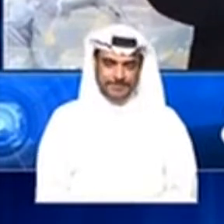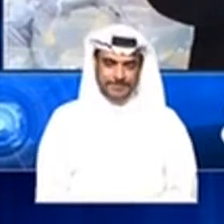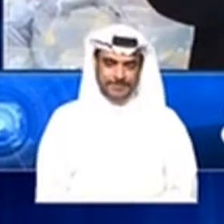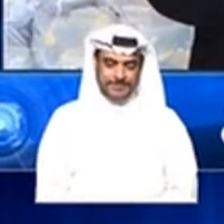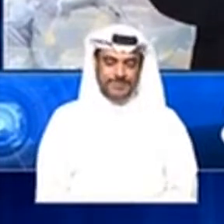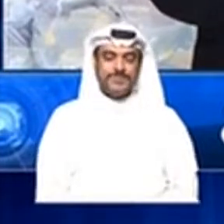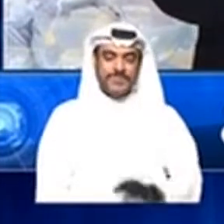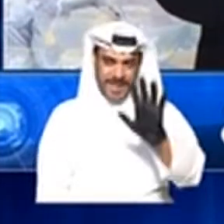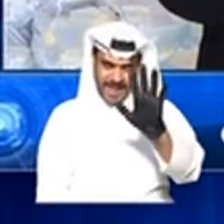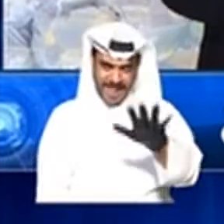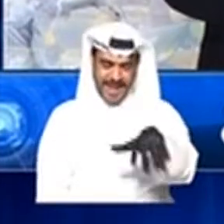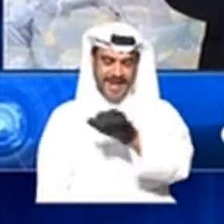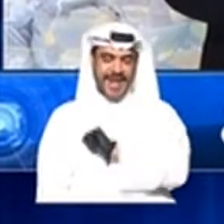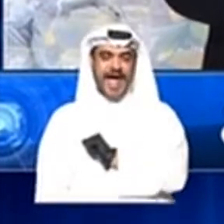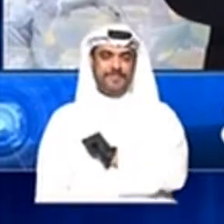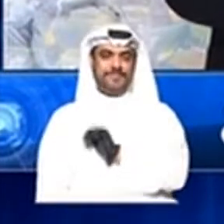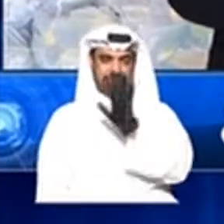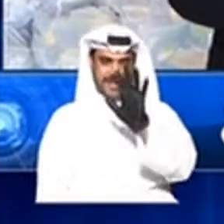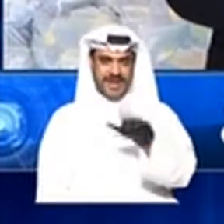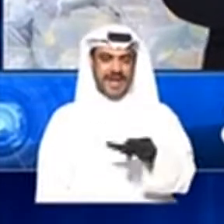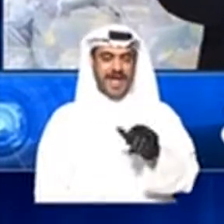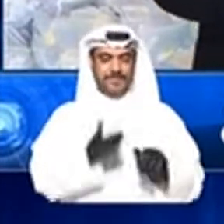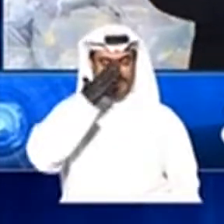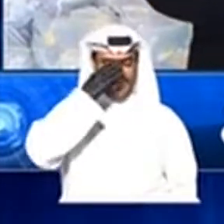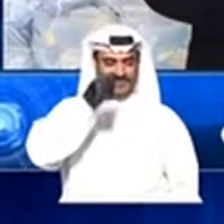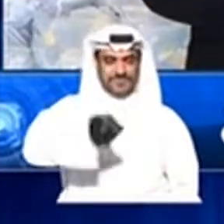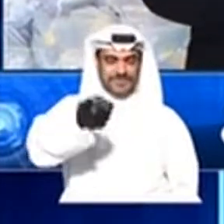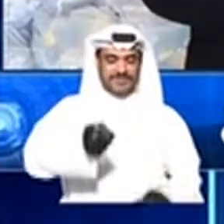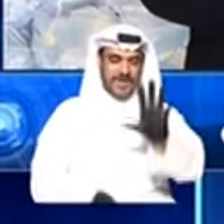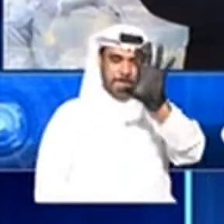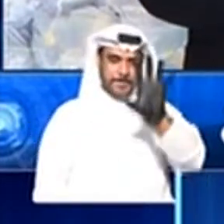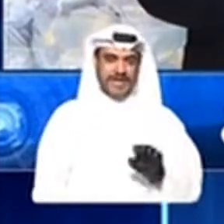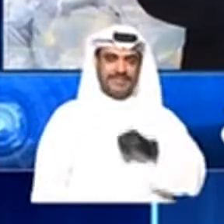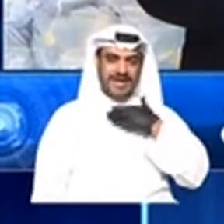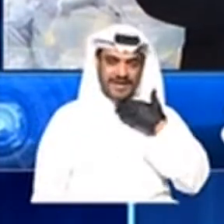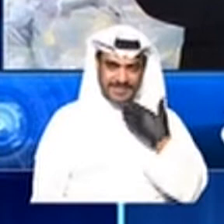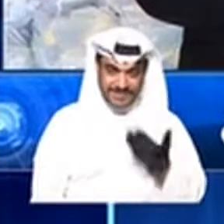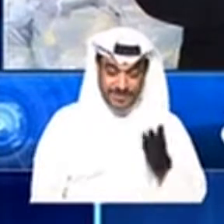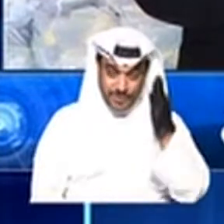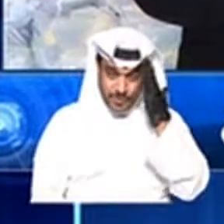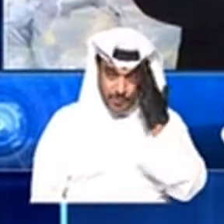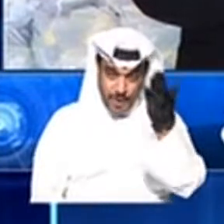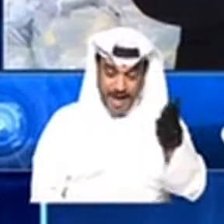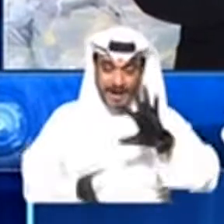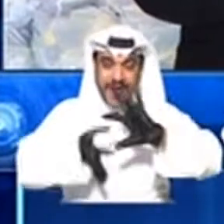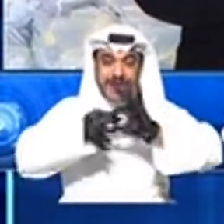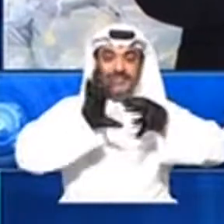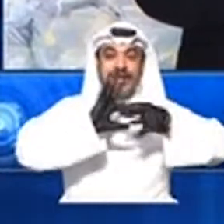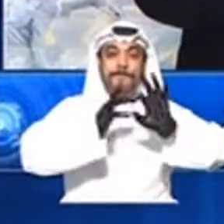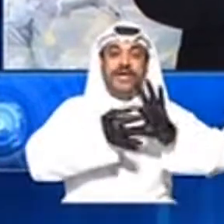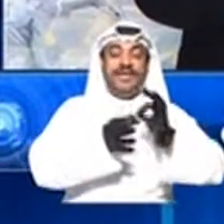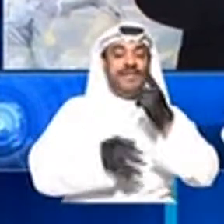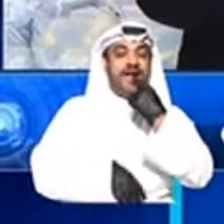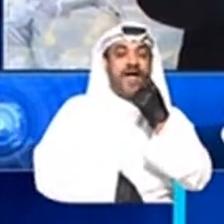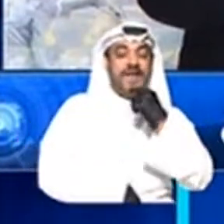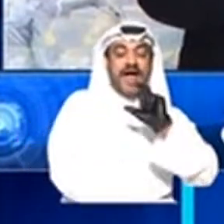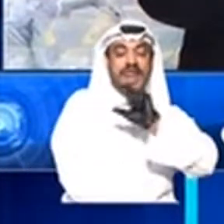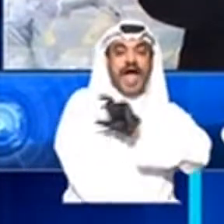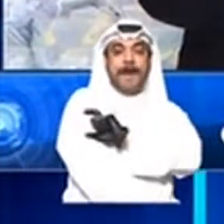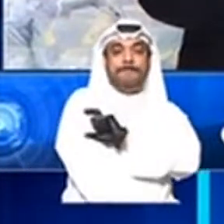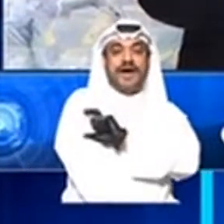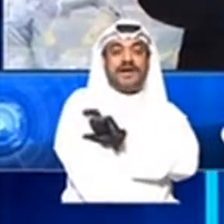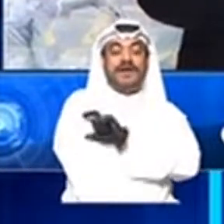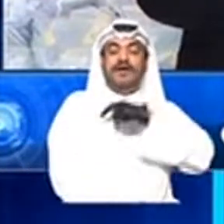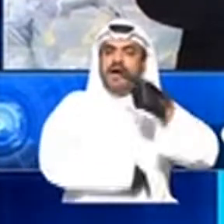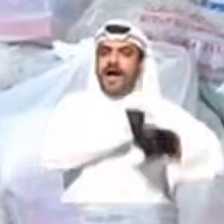نعم زميلتي باسمة، بالفعل بعد التحية، دائما جمعية الهلال الأحمر الكويتية تتصدر المشهد الإنساني بكل